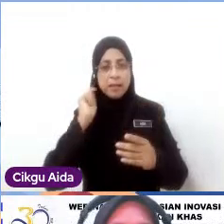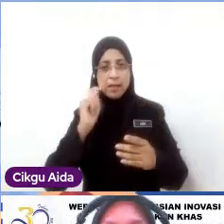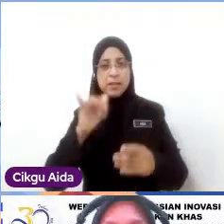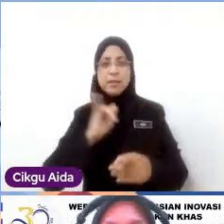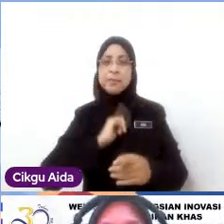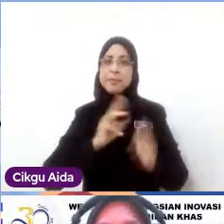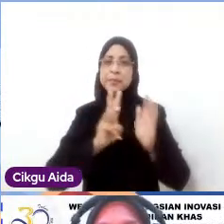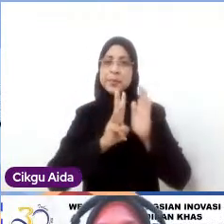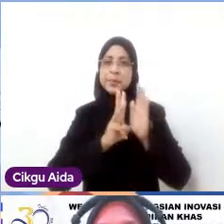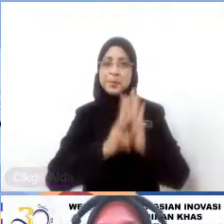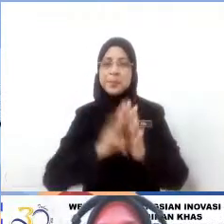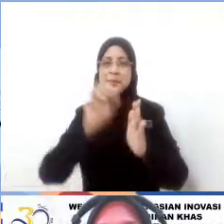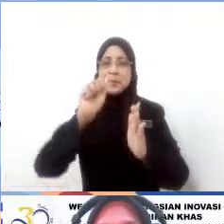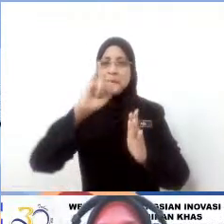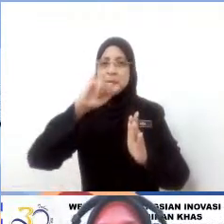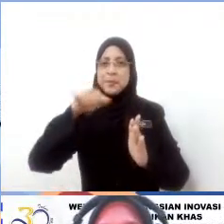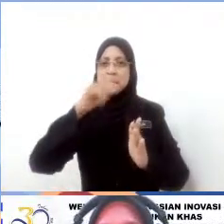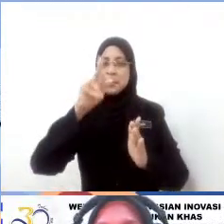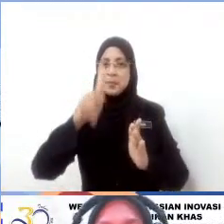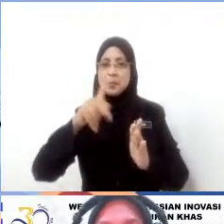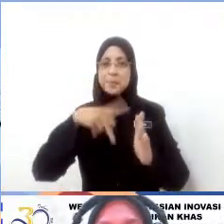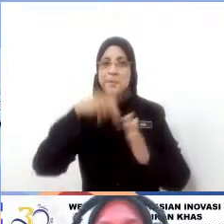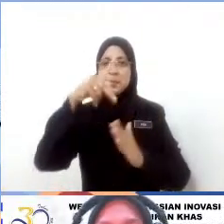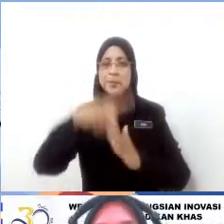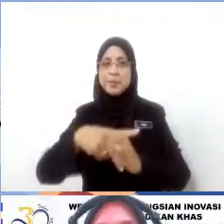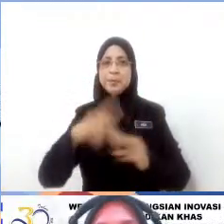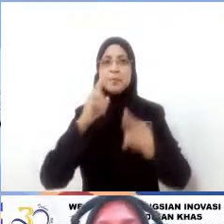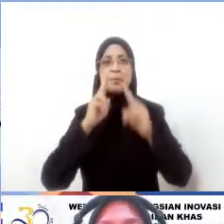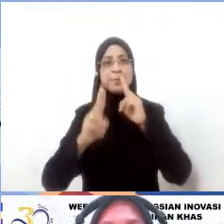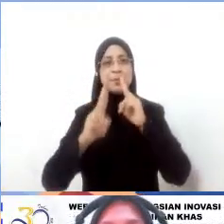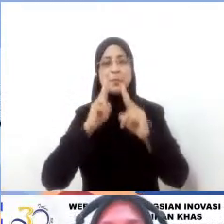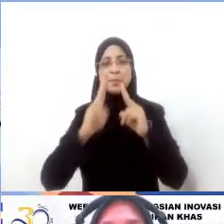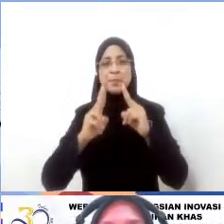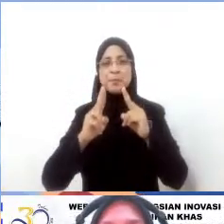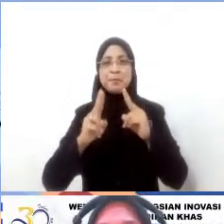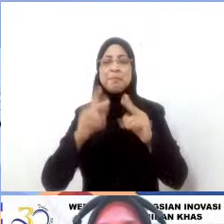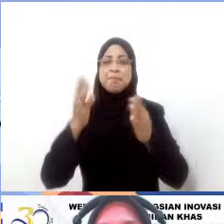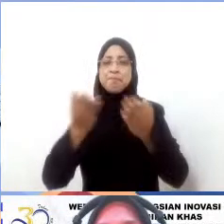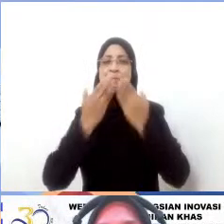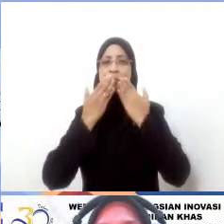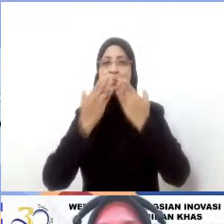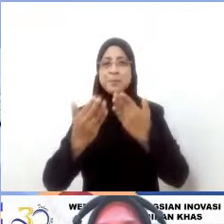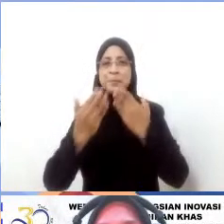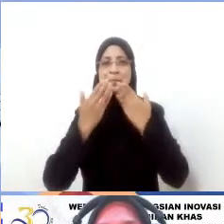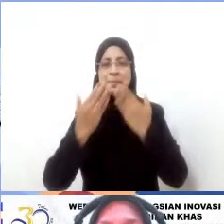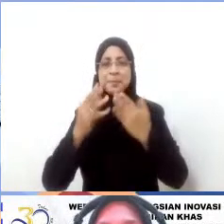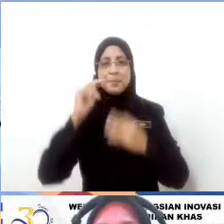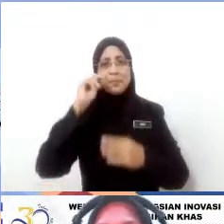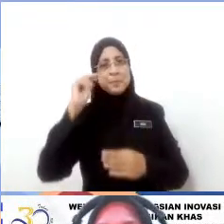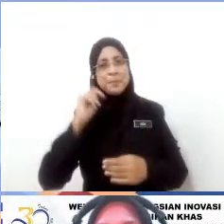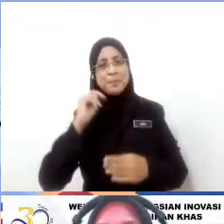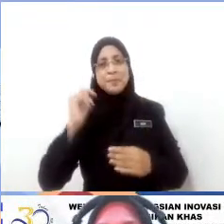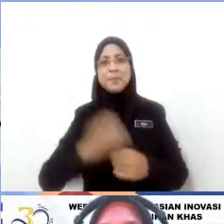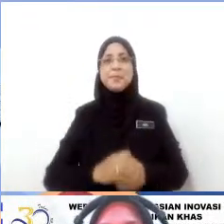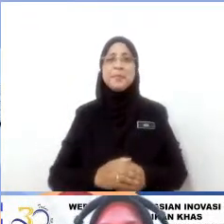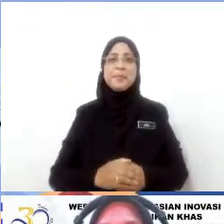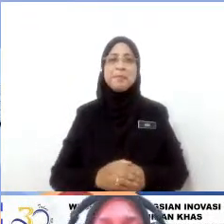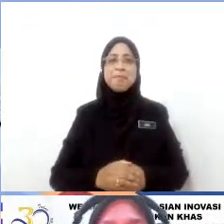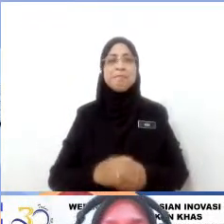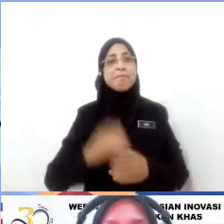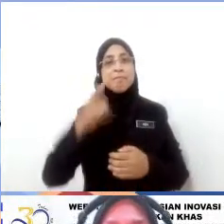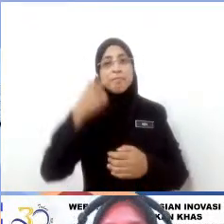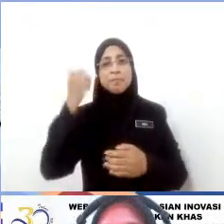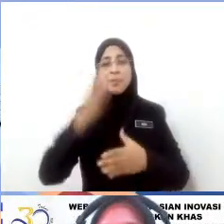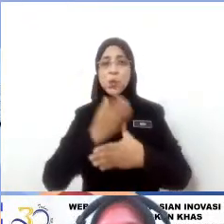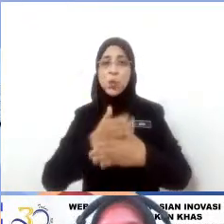ahli jawatankuasa program ini ingin mengucapkan ribuan terima kasih kepada Puan di atas kesudian